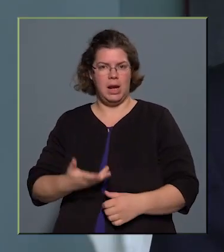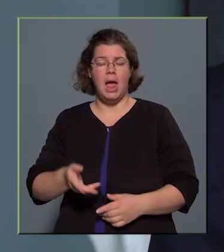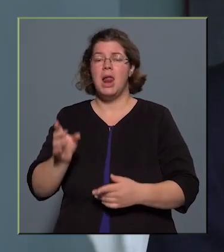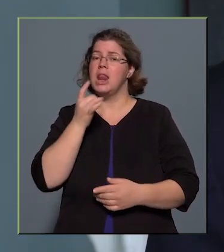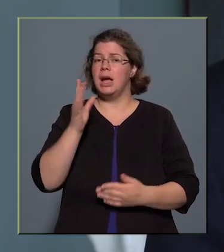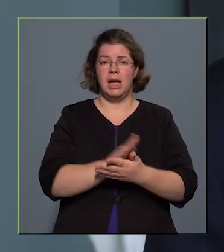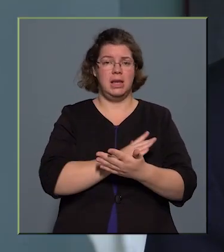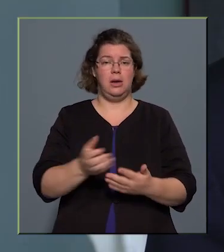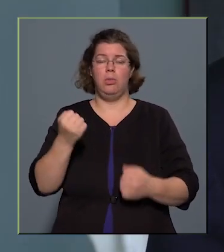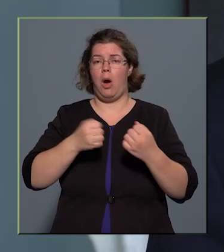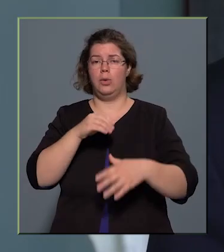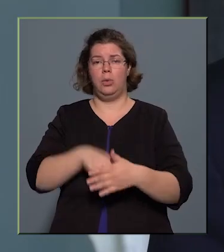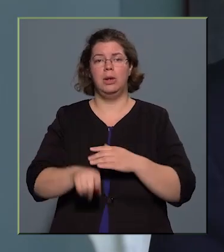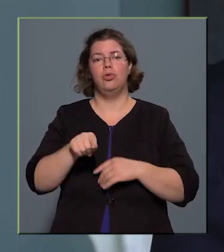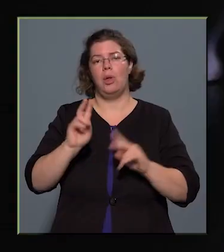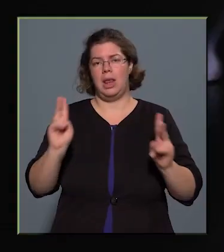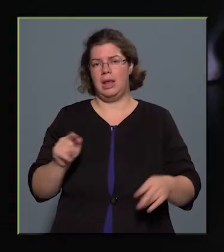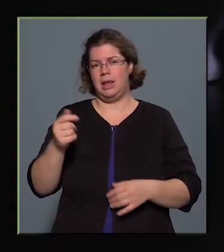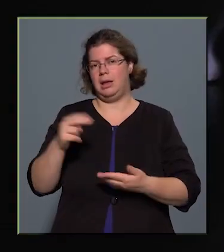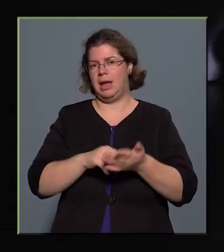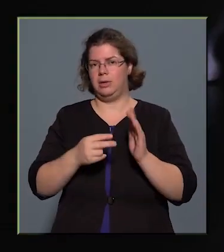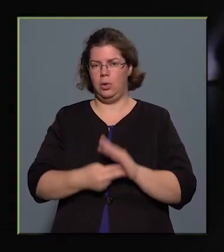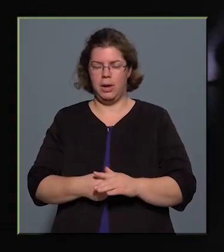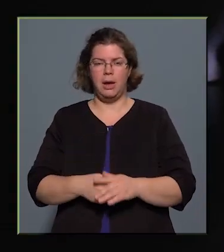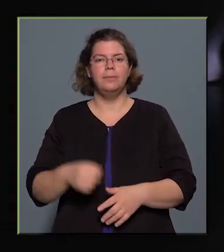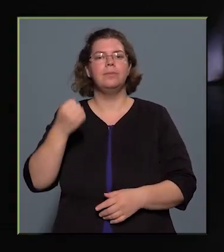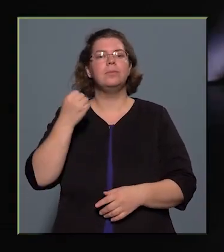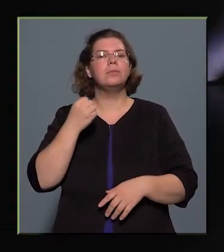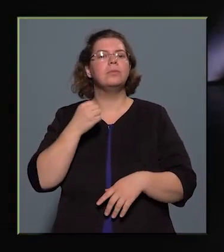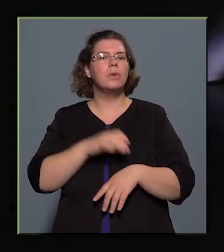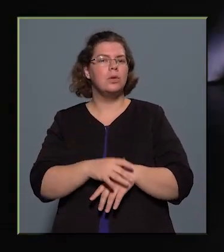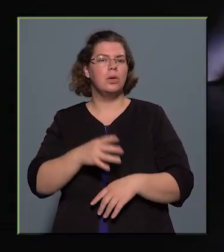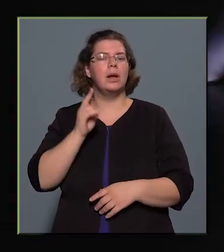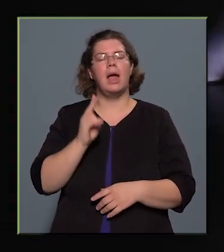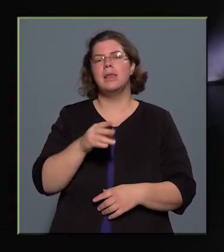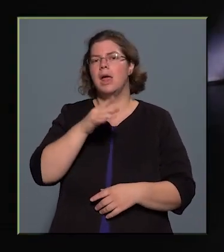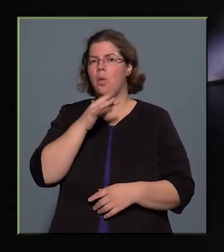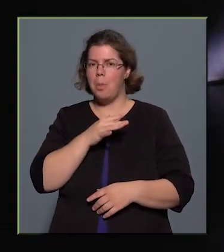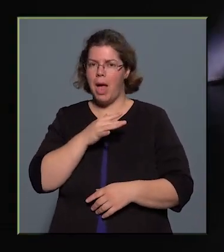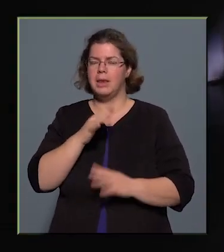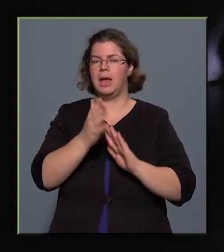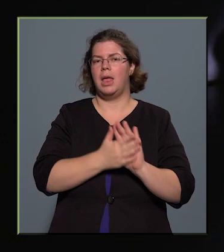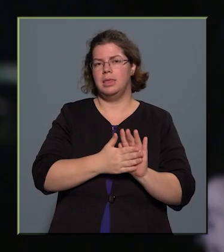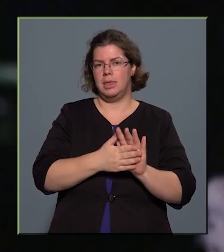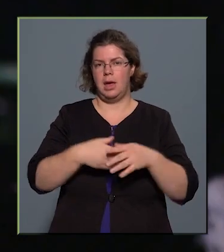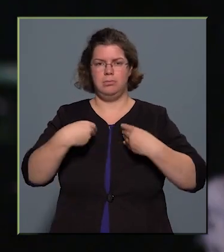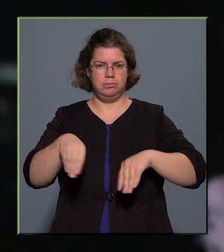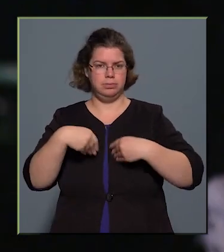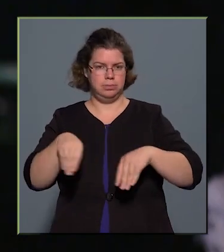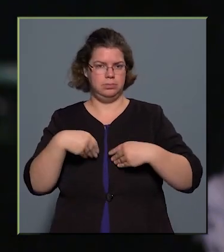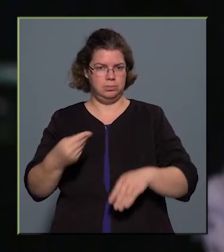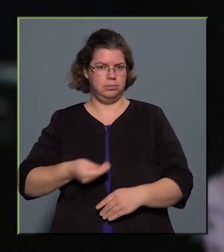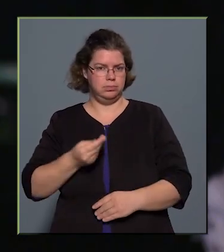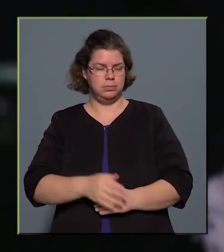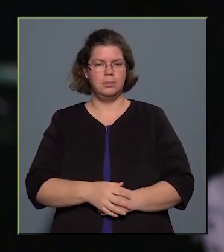legegyszerűbb autókban is ott lehetne ez a technológia. Dr. Keszter Róbert a Continental kapcsolódó tevékenységéről tartott